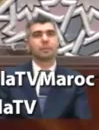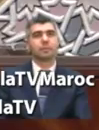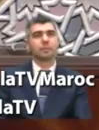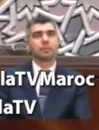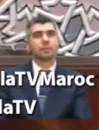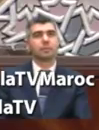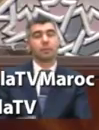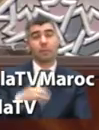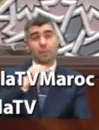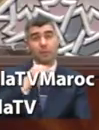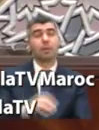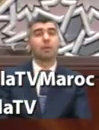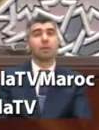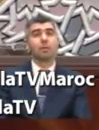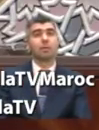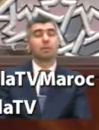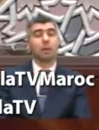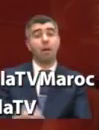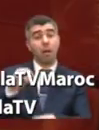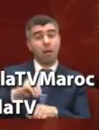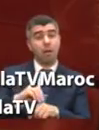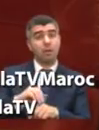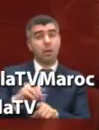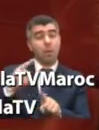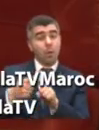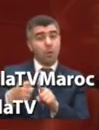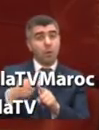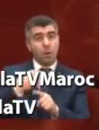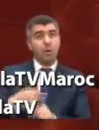السيد النائب المحترم، نبغي نأكد بأنه الدولة ديالنا